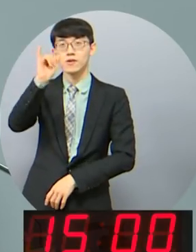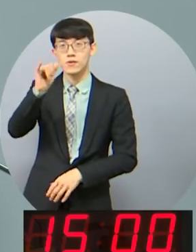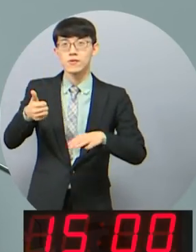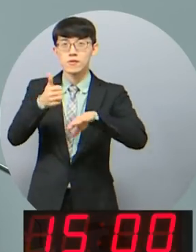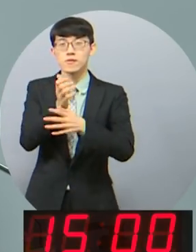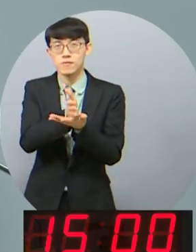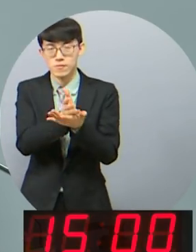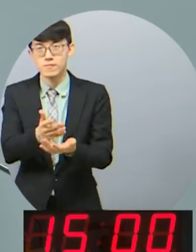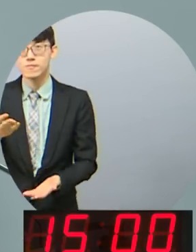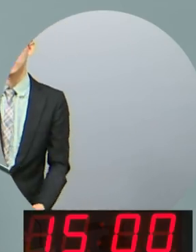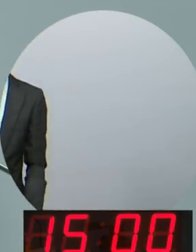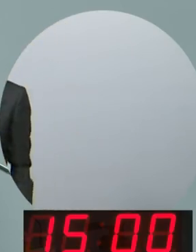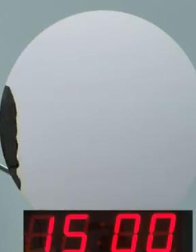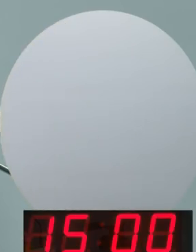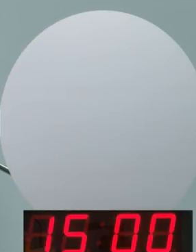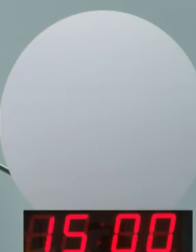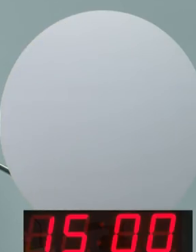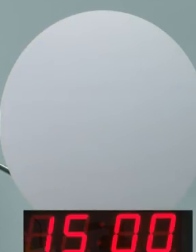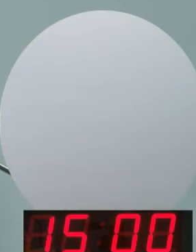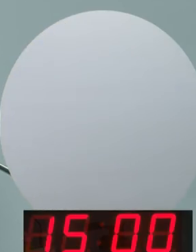发表政见。